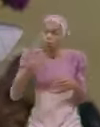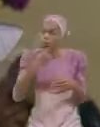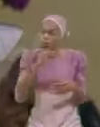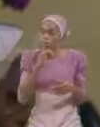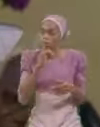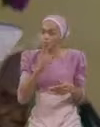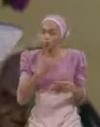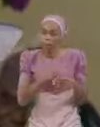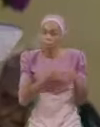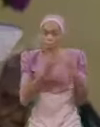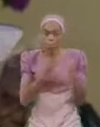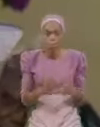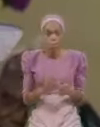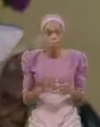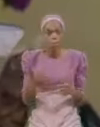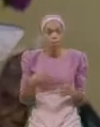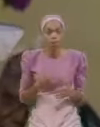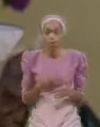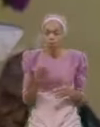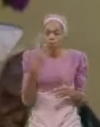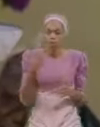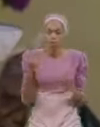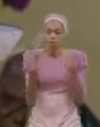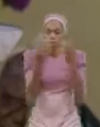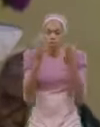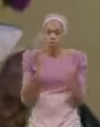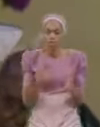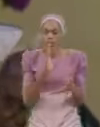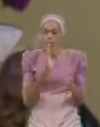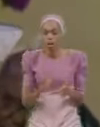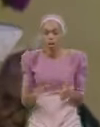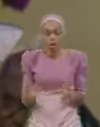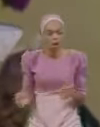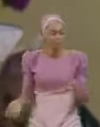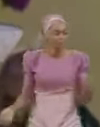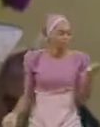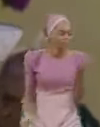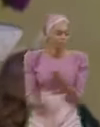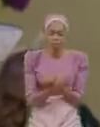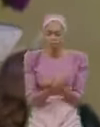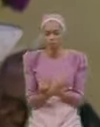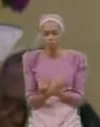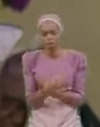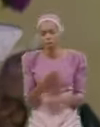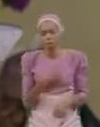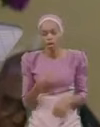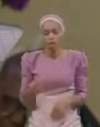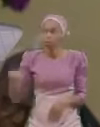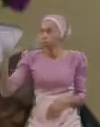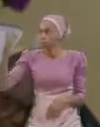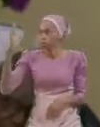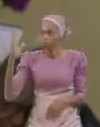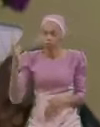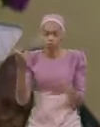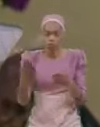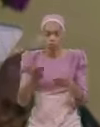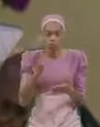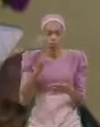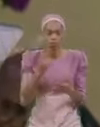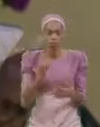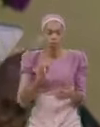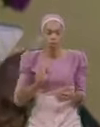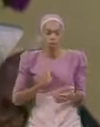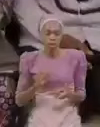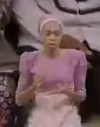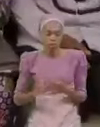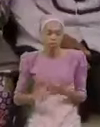en chemin Dieu s'attend que nous puissions les relever et les conduise au Sauveur pour les